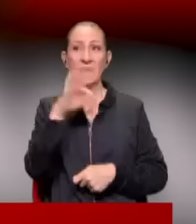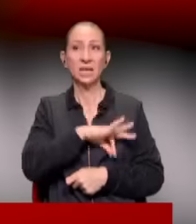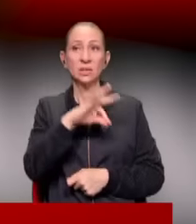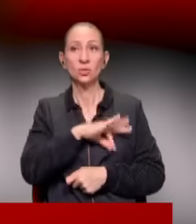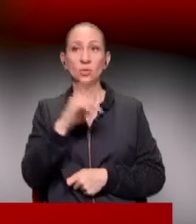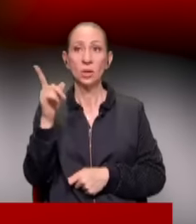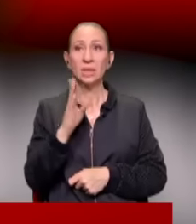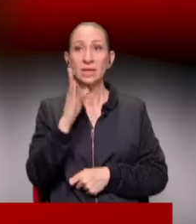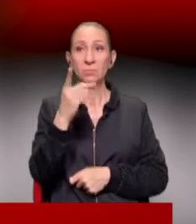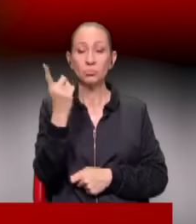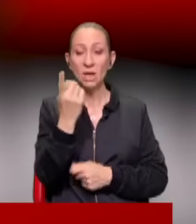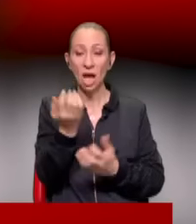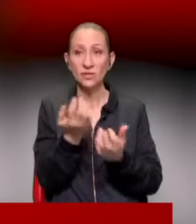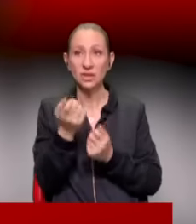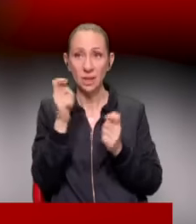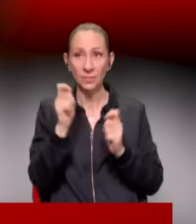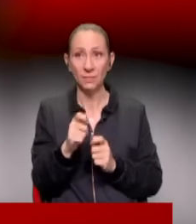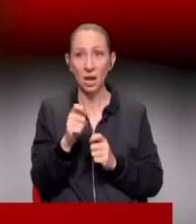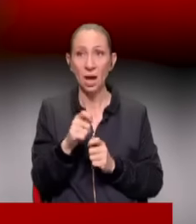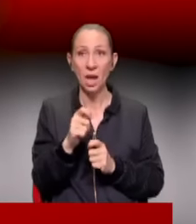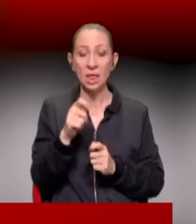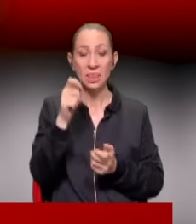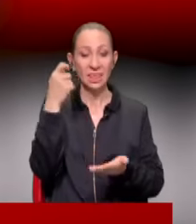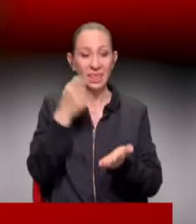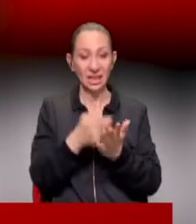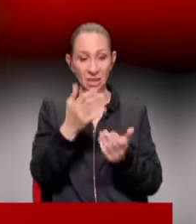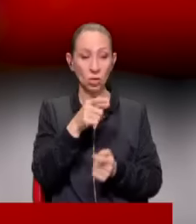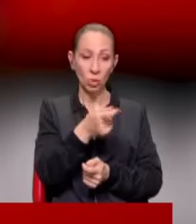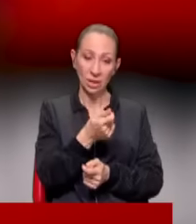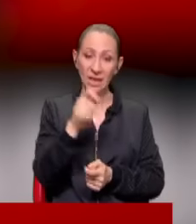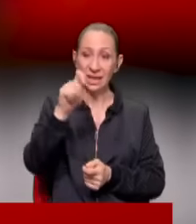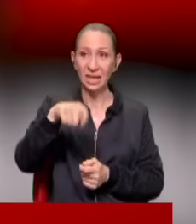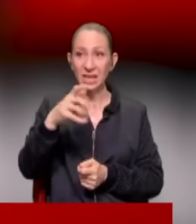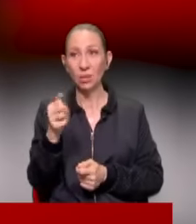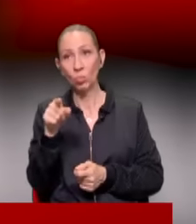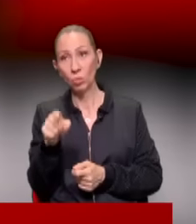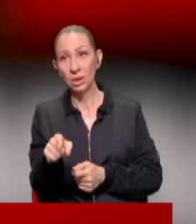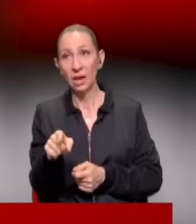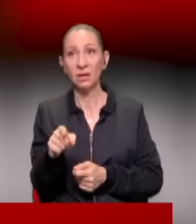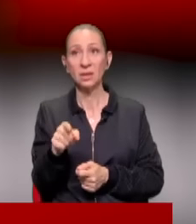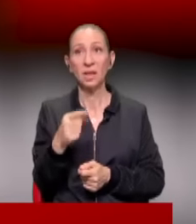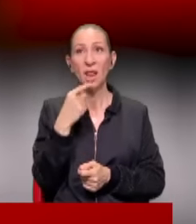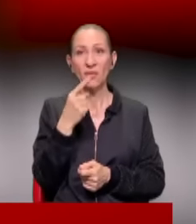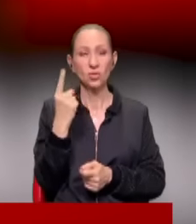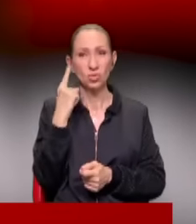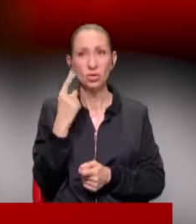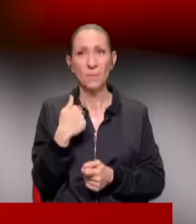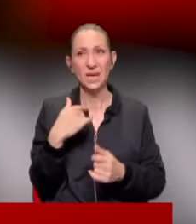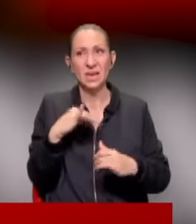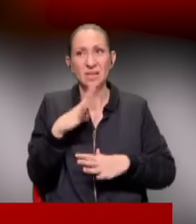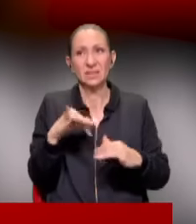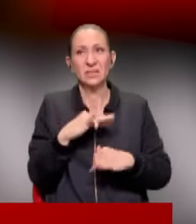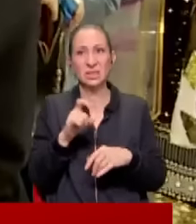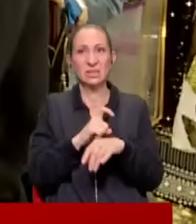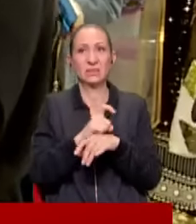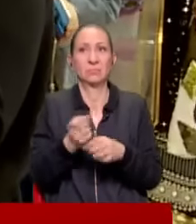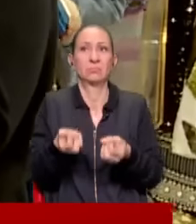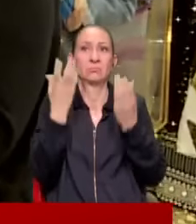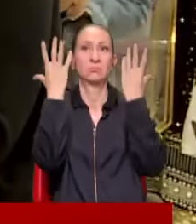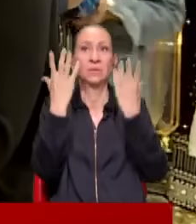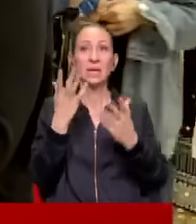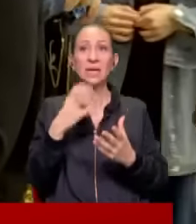burada. Gidip bir yerden bir alışveriş yaptığım zaman nakit alırsanız bu kadar, kredi kartını alırsanız bu kadar lafını duyduğum zaman ben de sinirleniyorum yani.